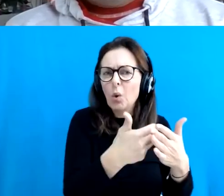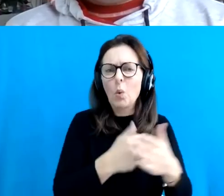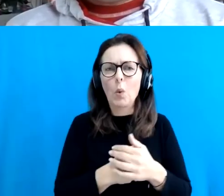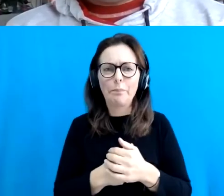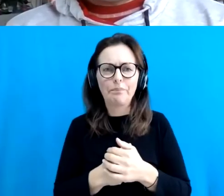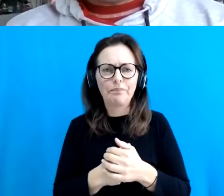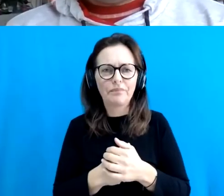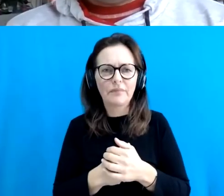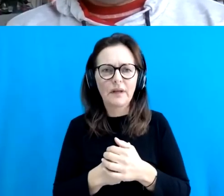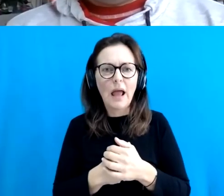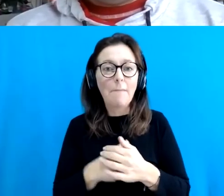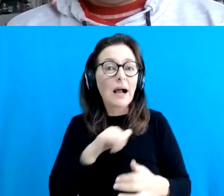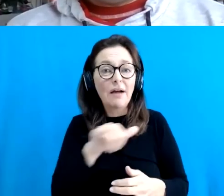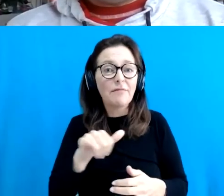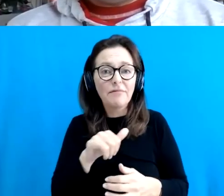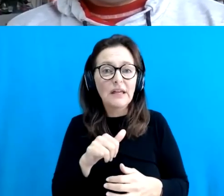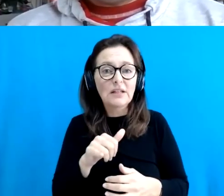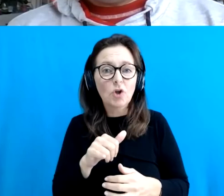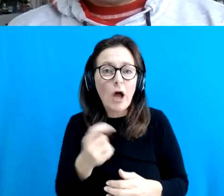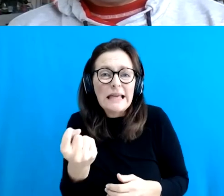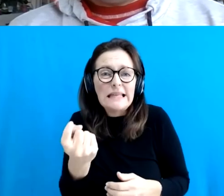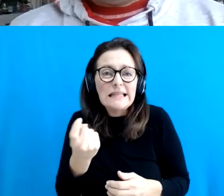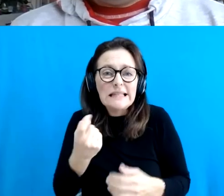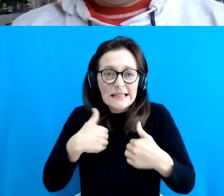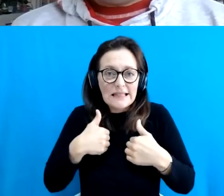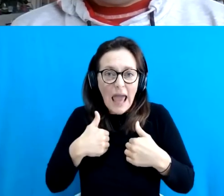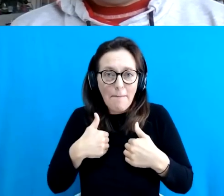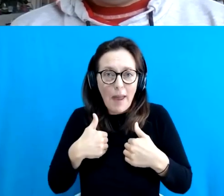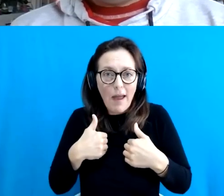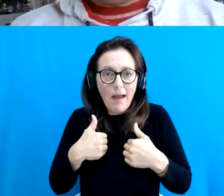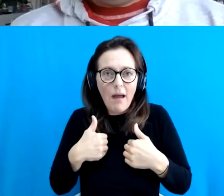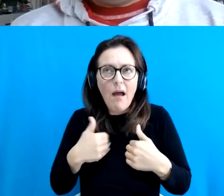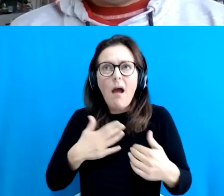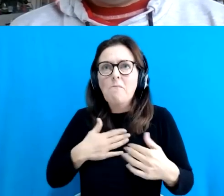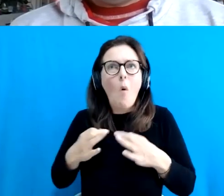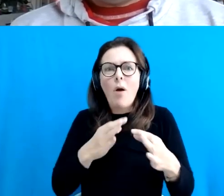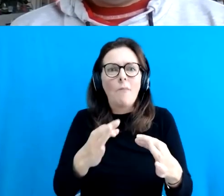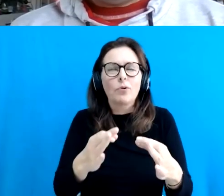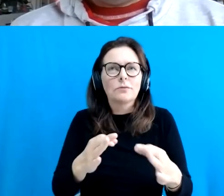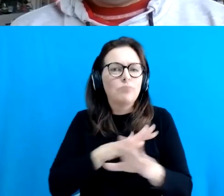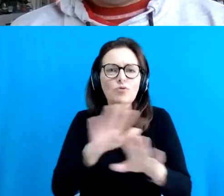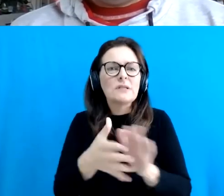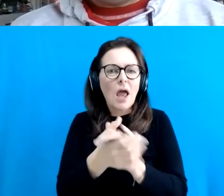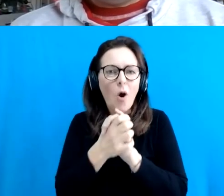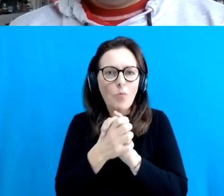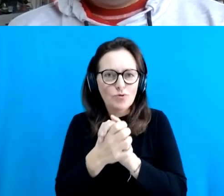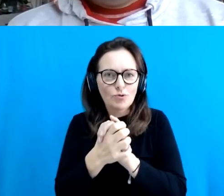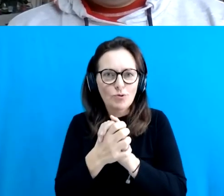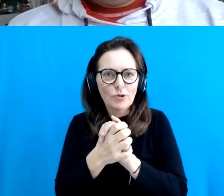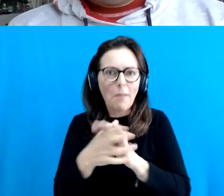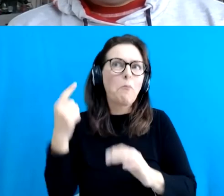pravzaprav treba pa vedno izhajati sebe in moja pot, seveda čudujem vse poti, z katere sem danes to